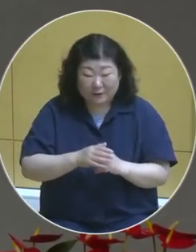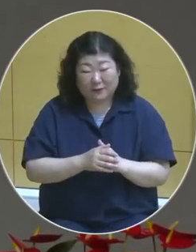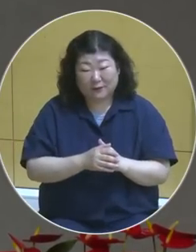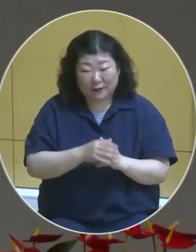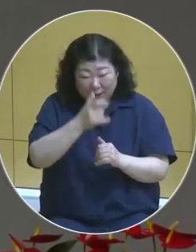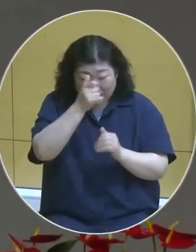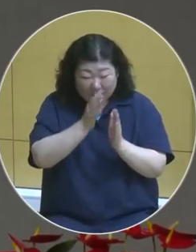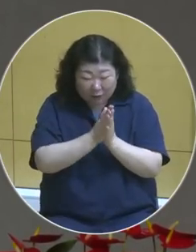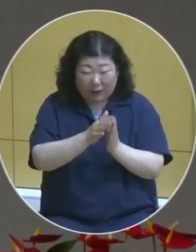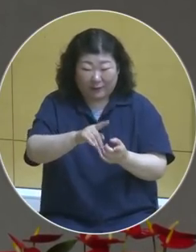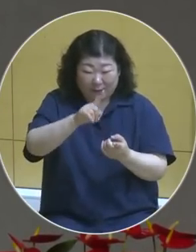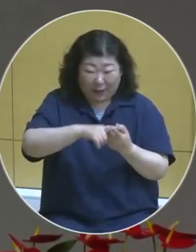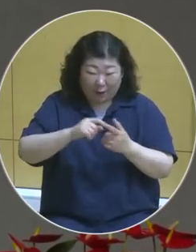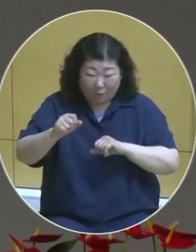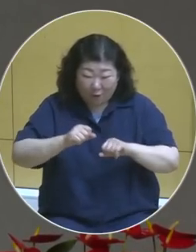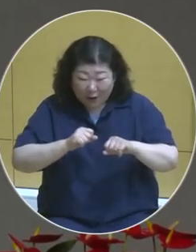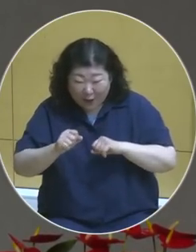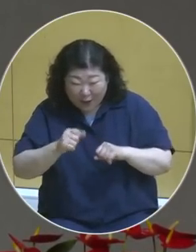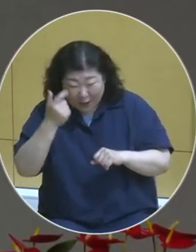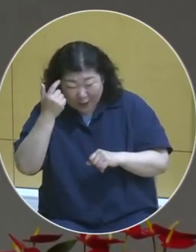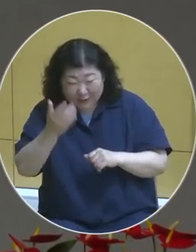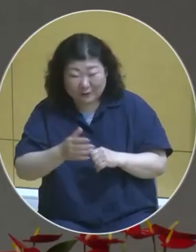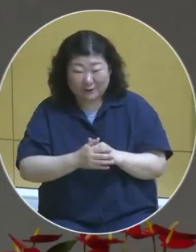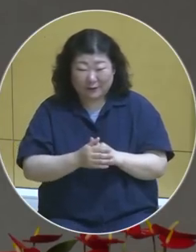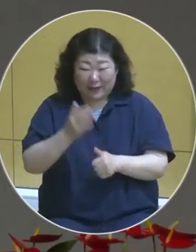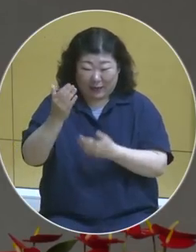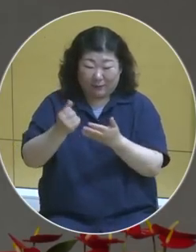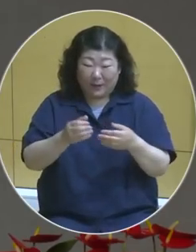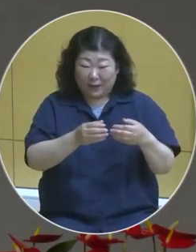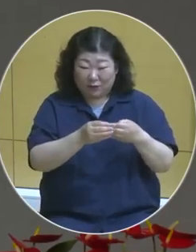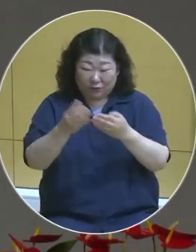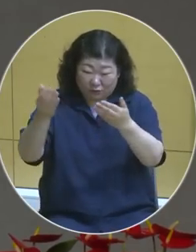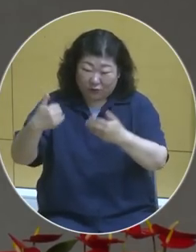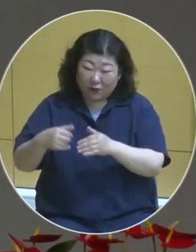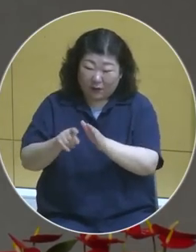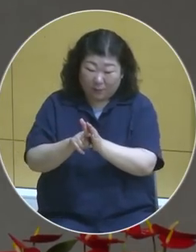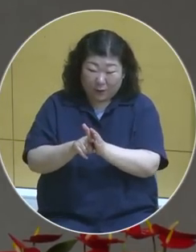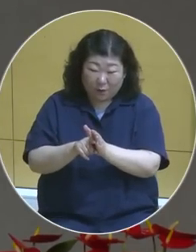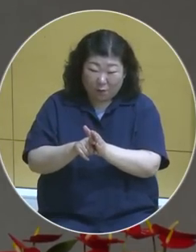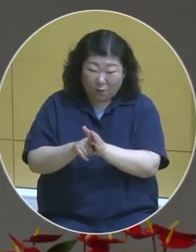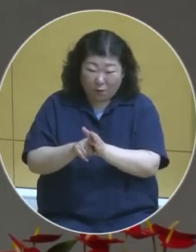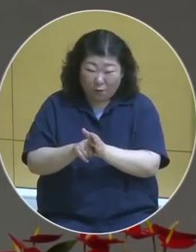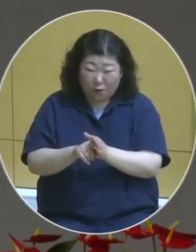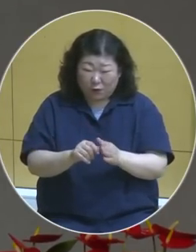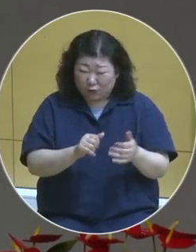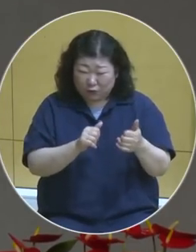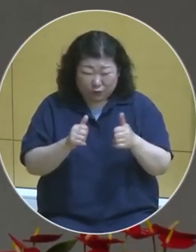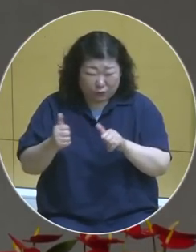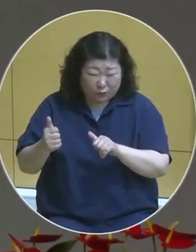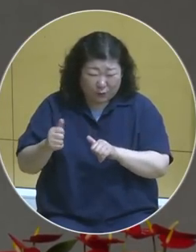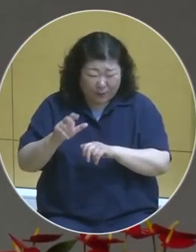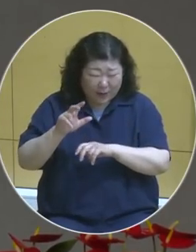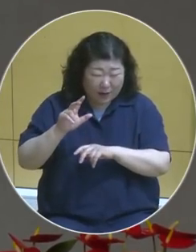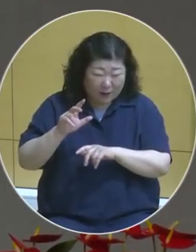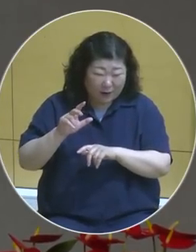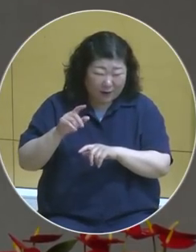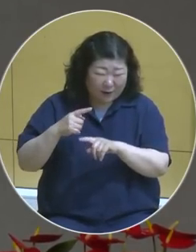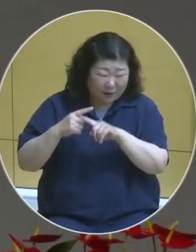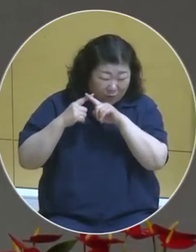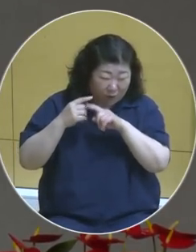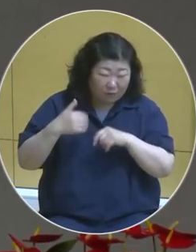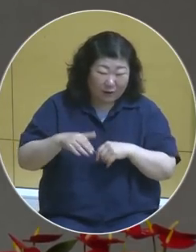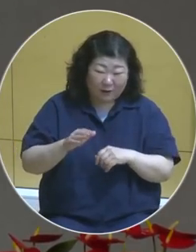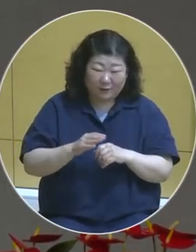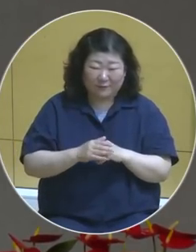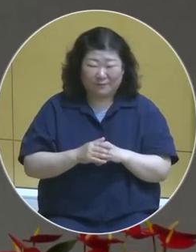그 믿음을 따라서 하나님께서 인도하실 것을 믿고 왕 앞에 죽음을 각오하고 나가는 그것을 하나님은 보기를